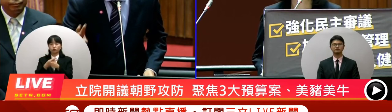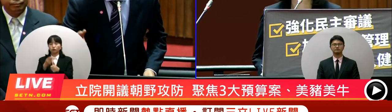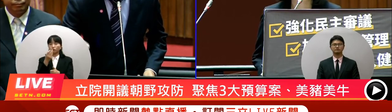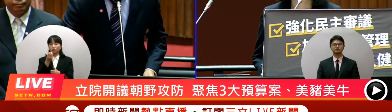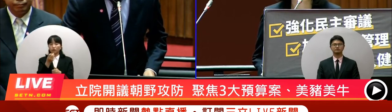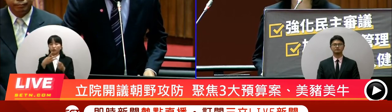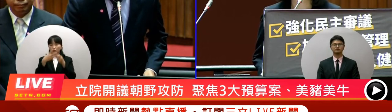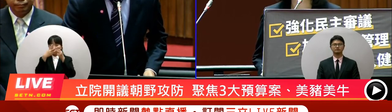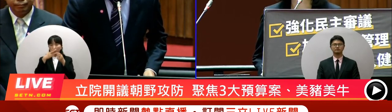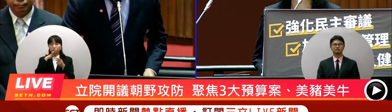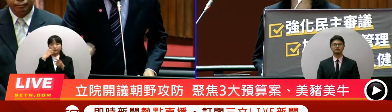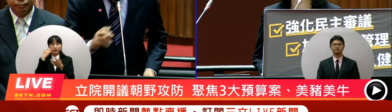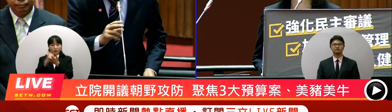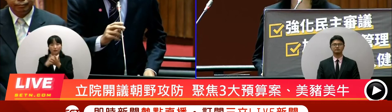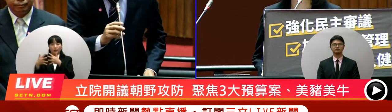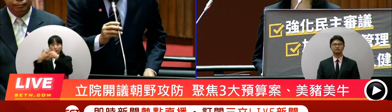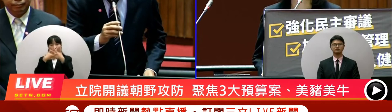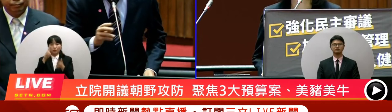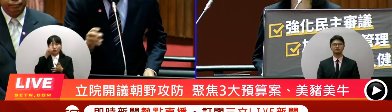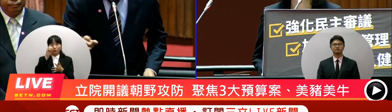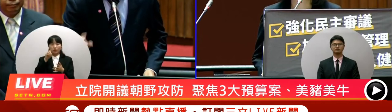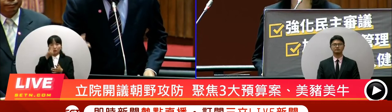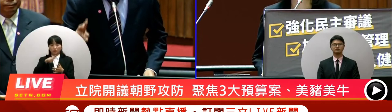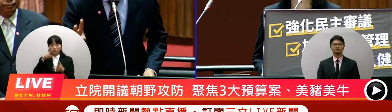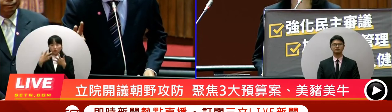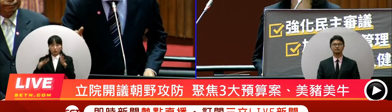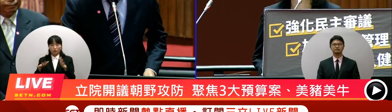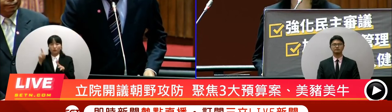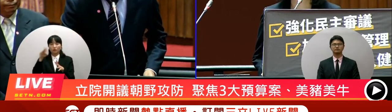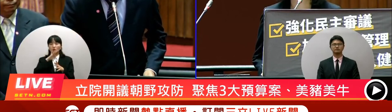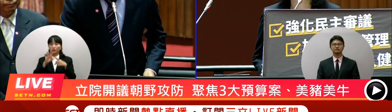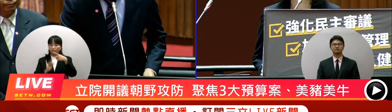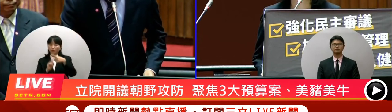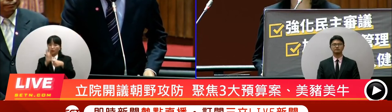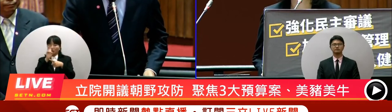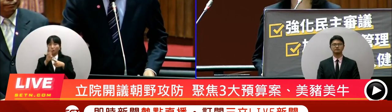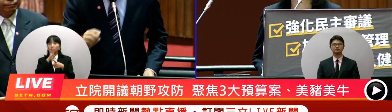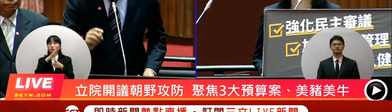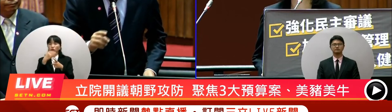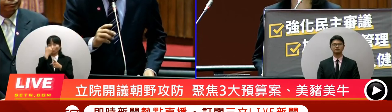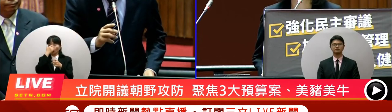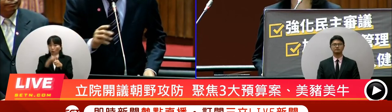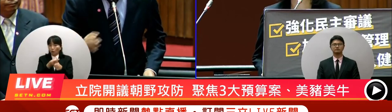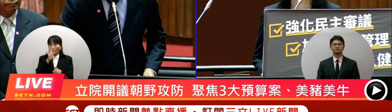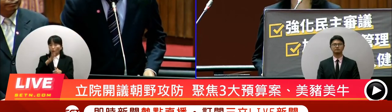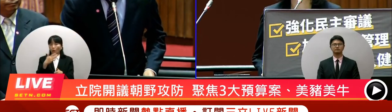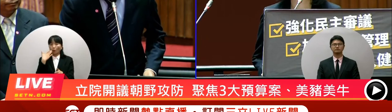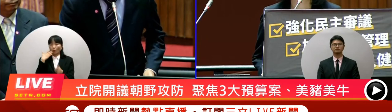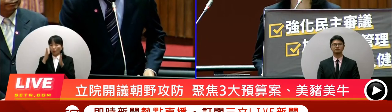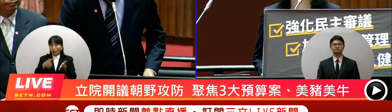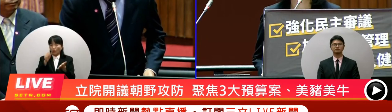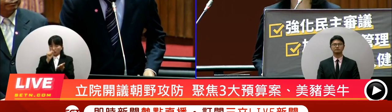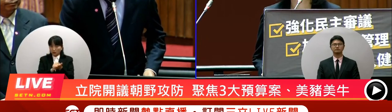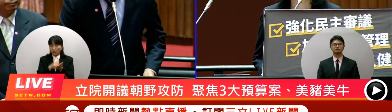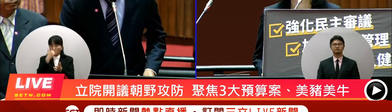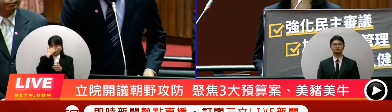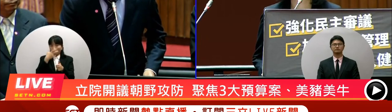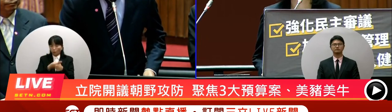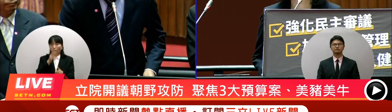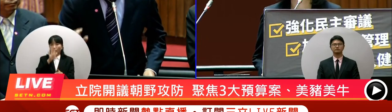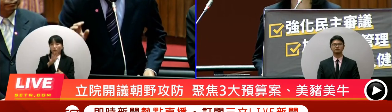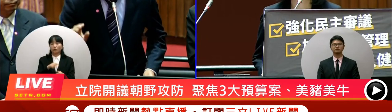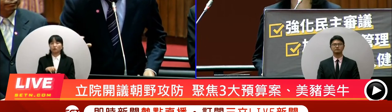第三名的美国11000公吨，它才有20%使用莱克多巴胺，因此如果只标示莱克多巴胺，